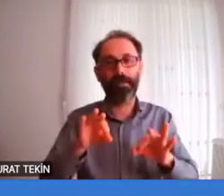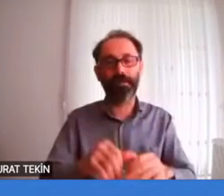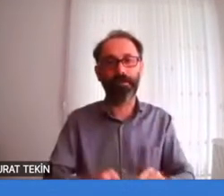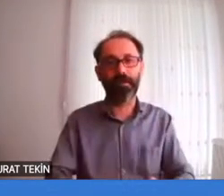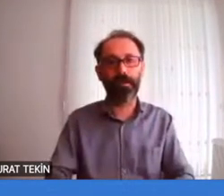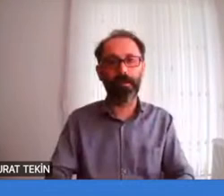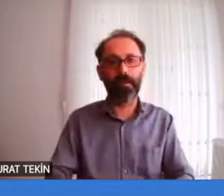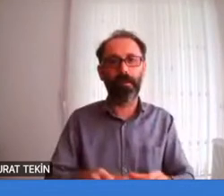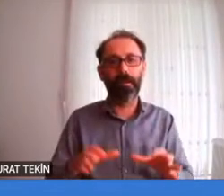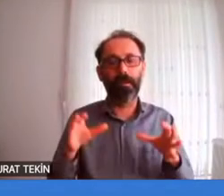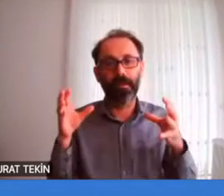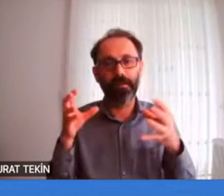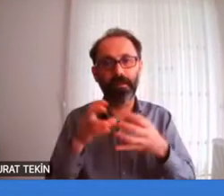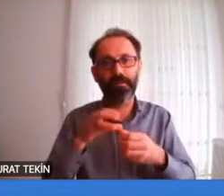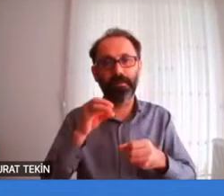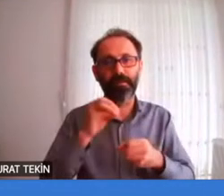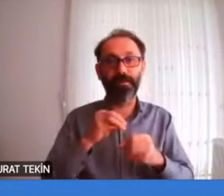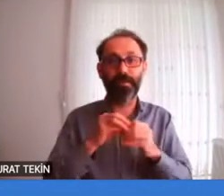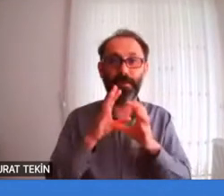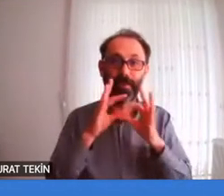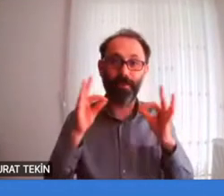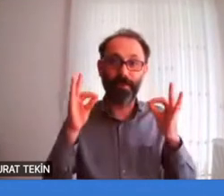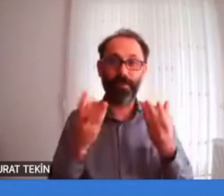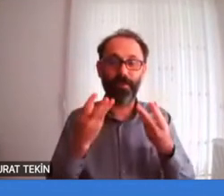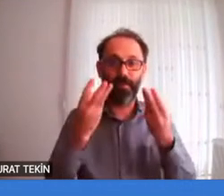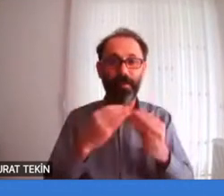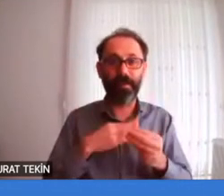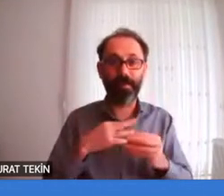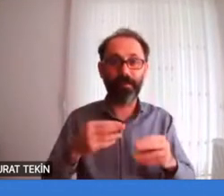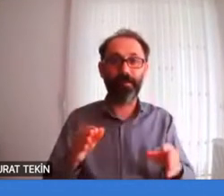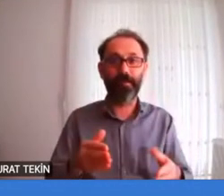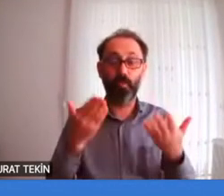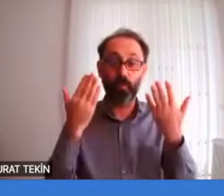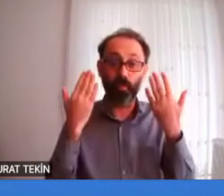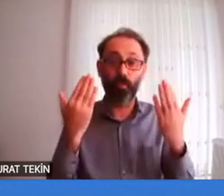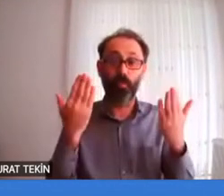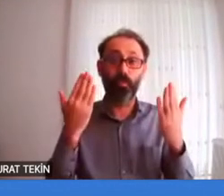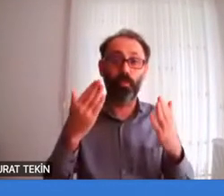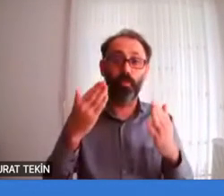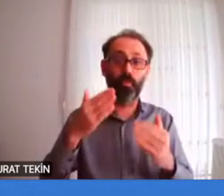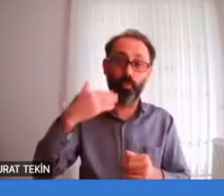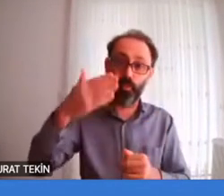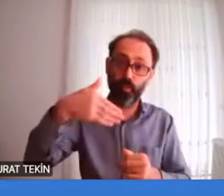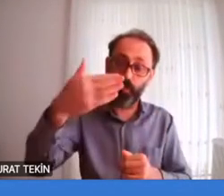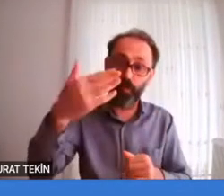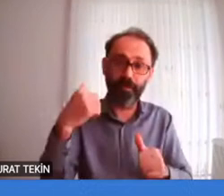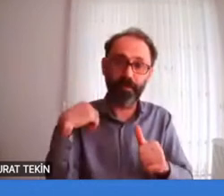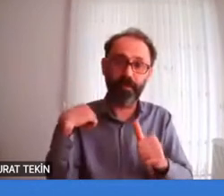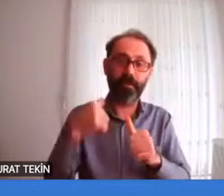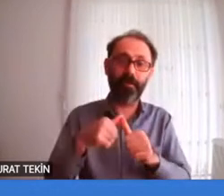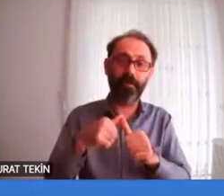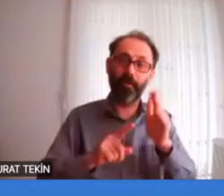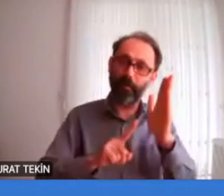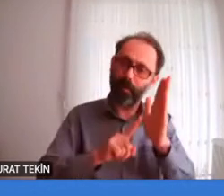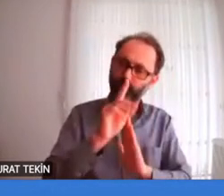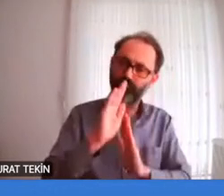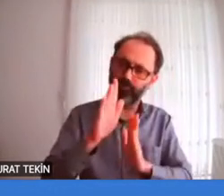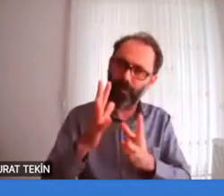Yani takımla çalıştığım için çok mutluyum. İnşallah daha yüksek başarılarla devam